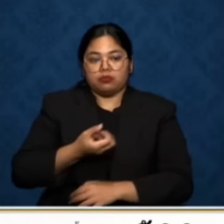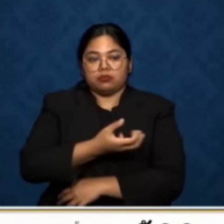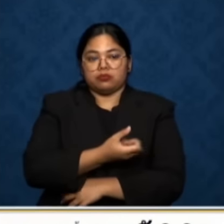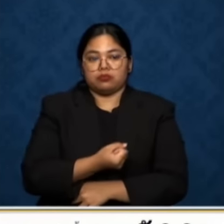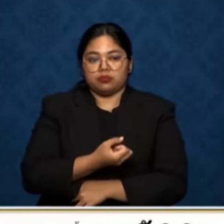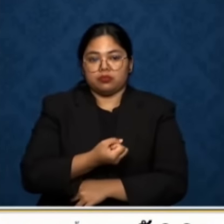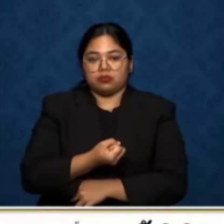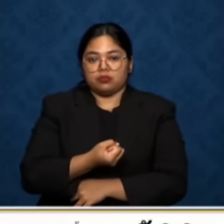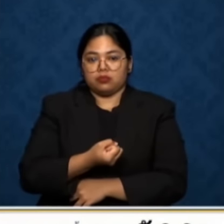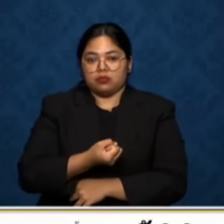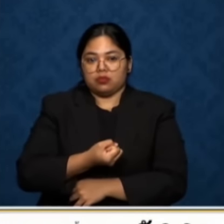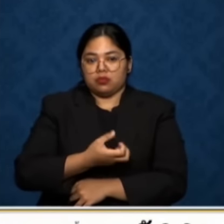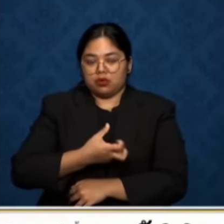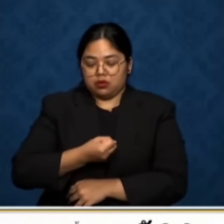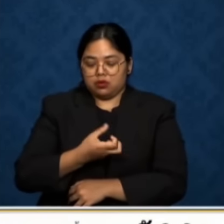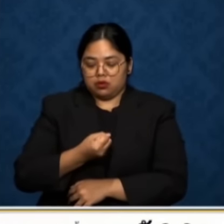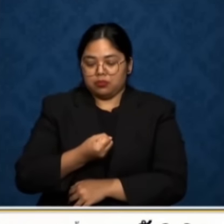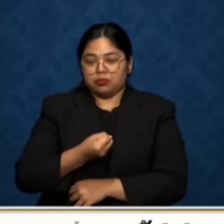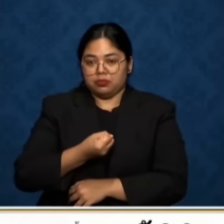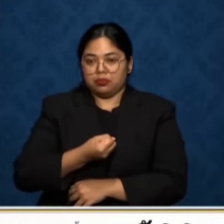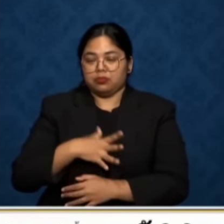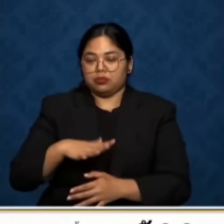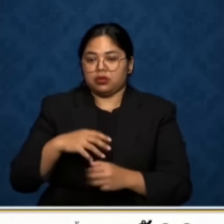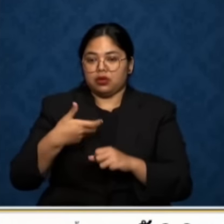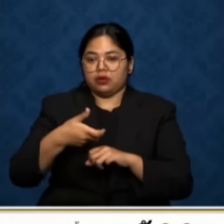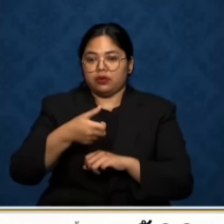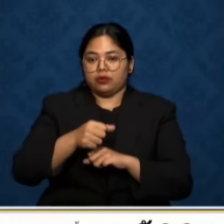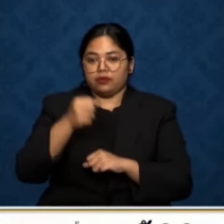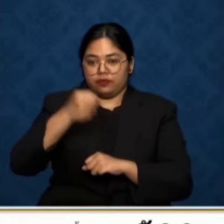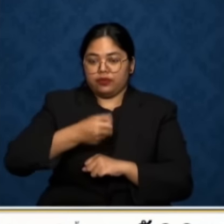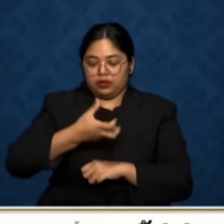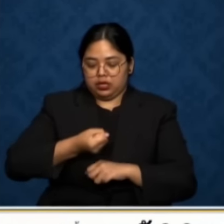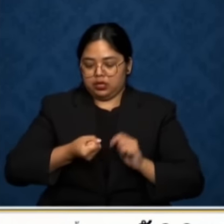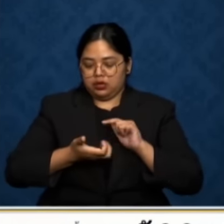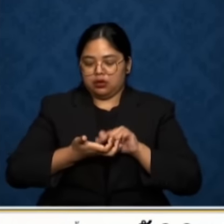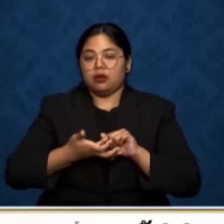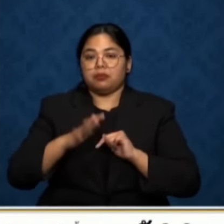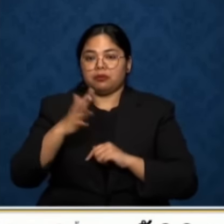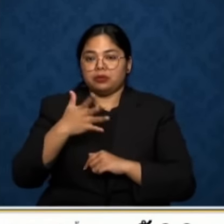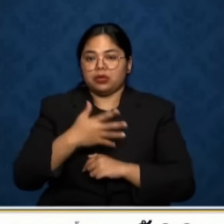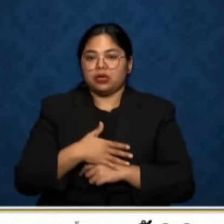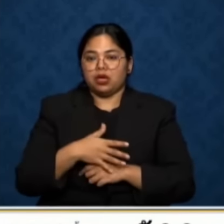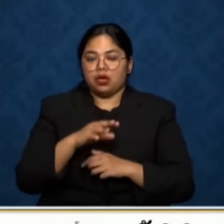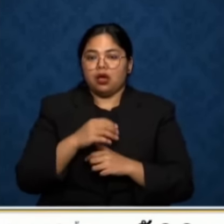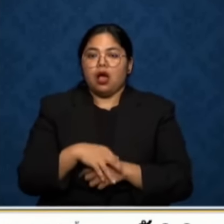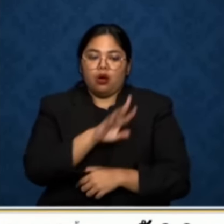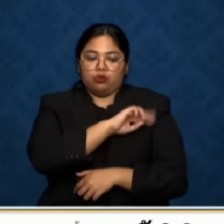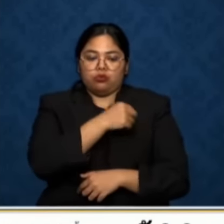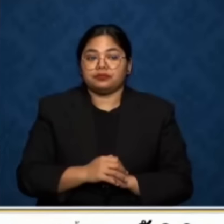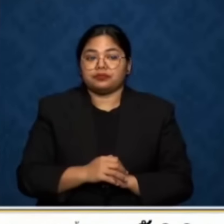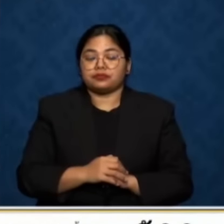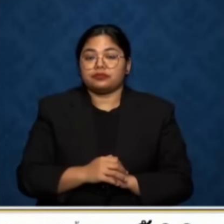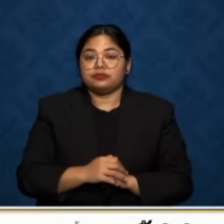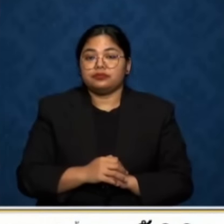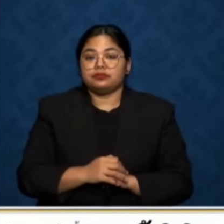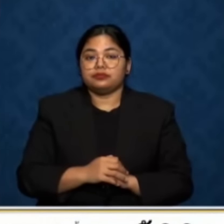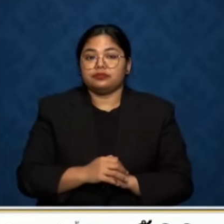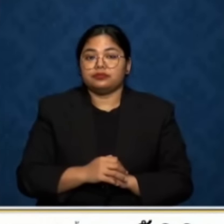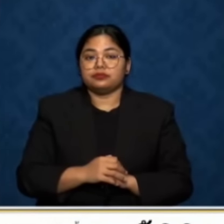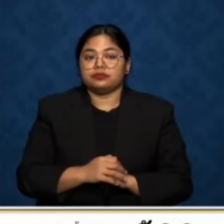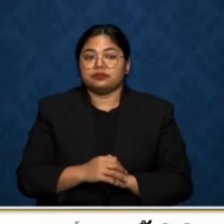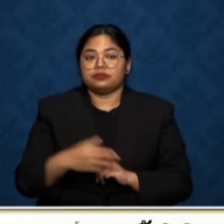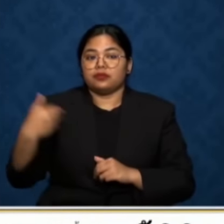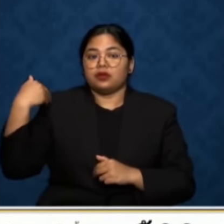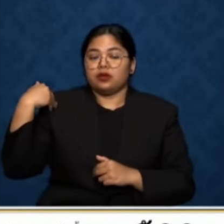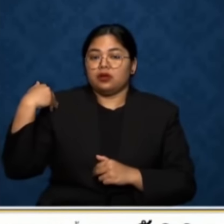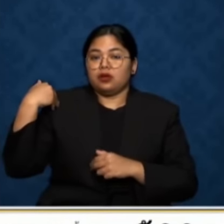พื่อทำอย่างนี้ด้วยเพื่อทำกริปสเตรนท์ครับอันนี้ขาดหายไปคุณหมอลืมให้หรืออย่างไรหรือไม่ได้แนะนำครับผ่าไหล่ใส่แขนไ